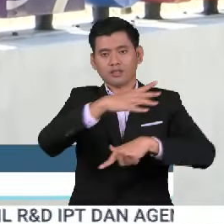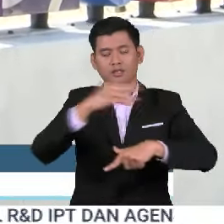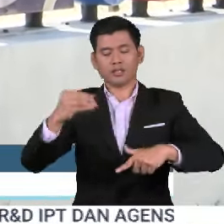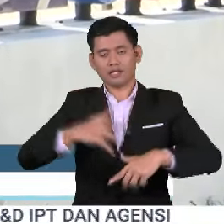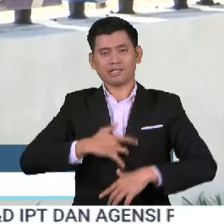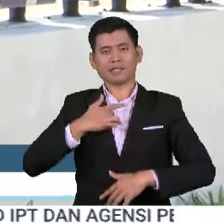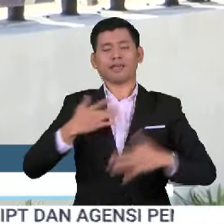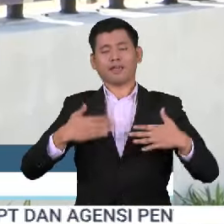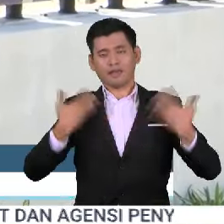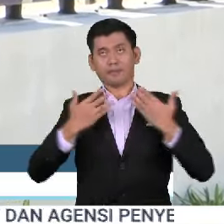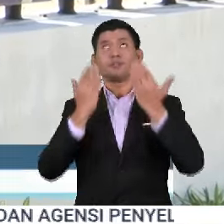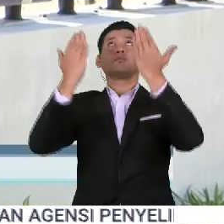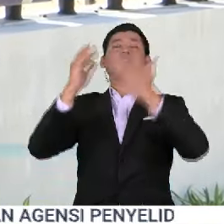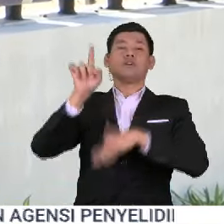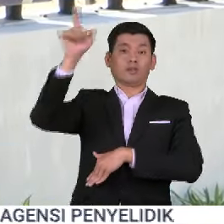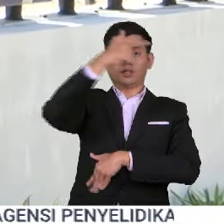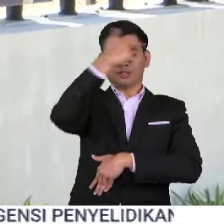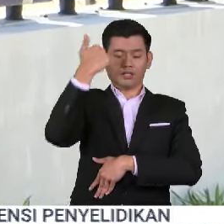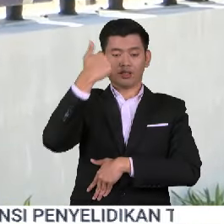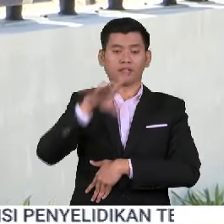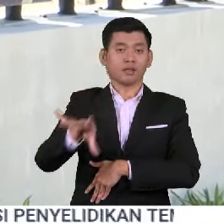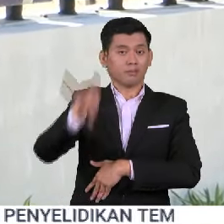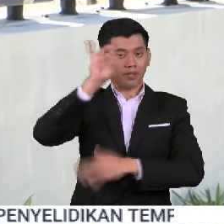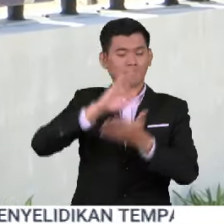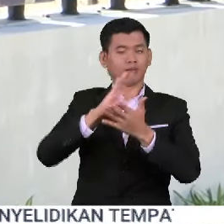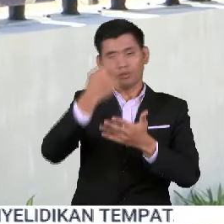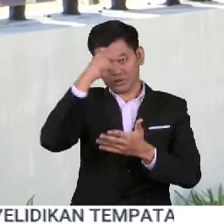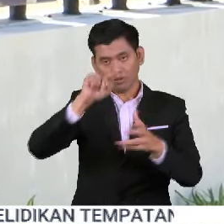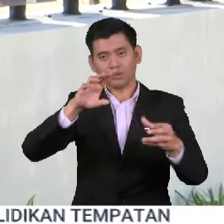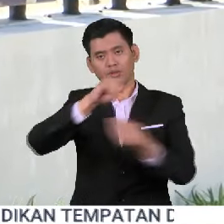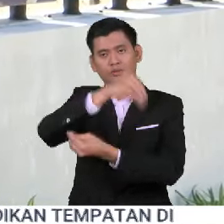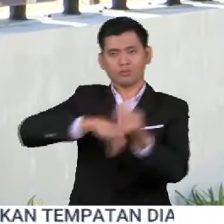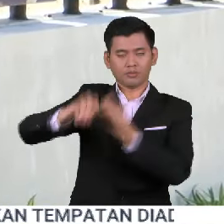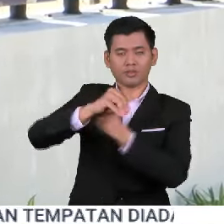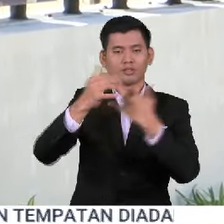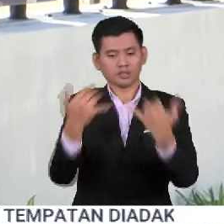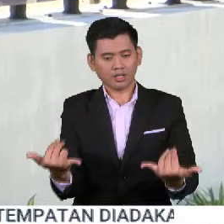ditemui meluahkan rasa syukur kerana terpilih untuk menunaikan umrah pada kali ini.